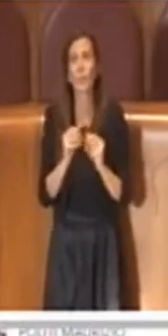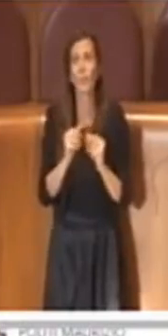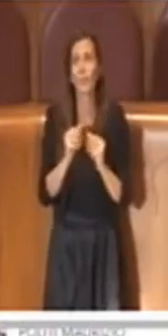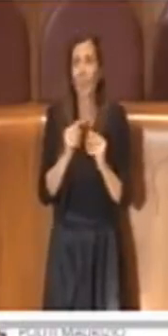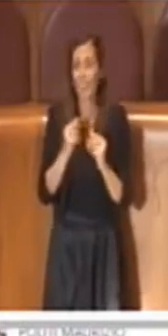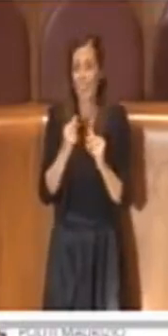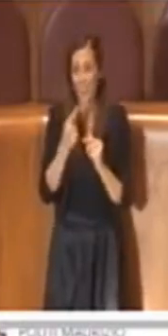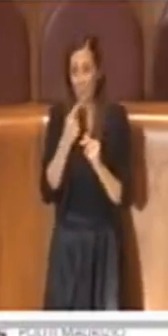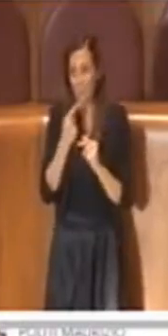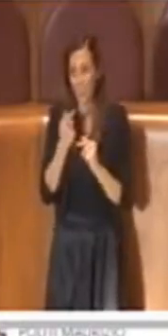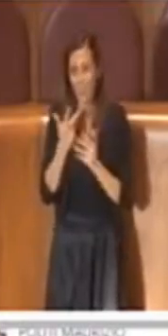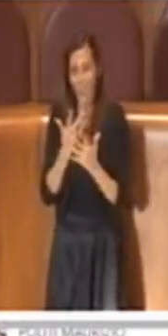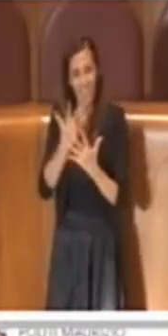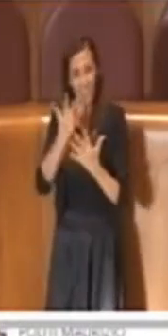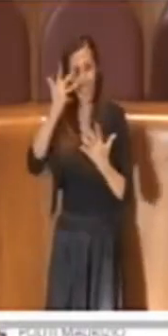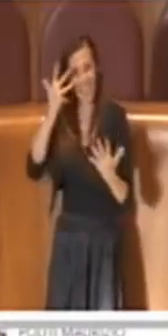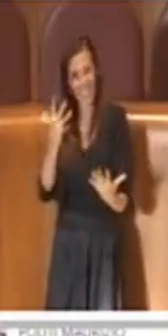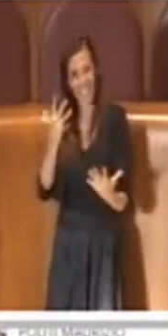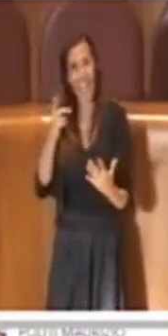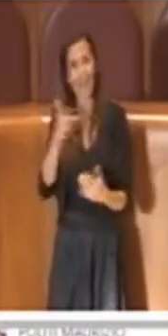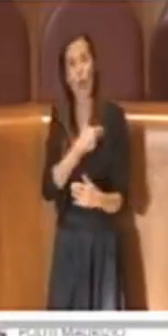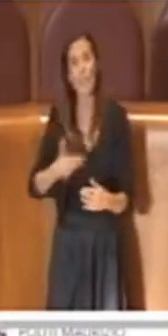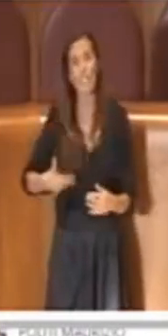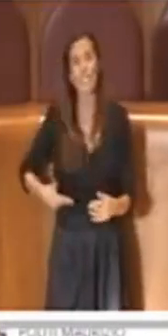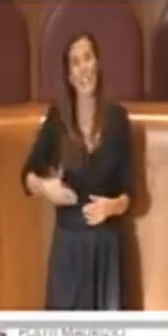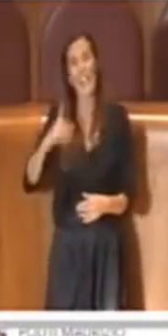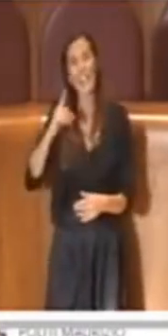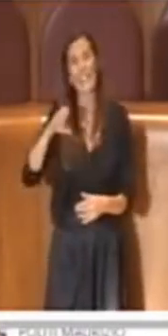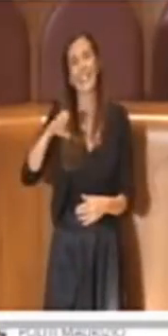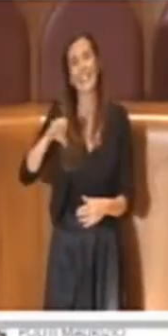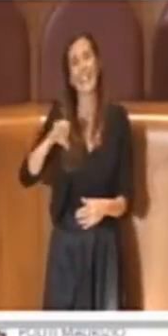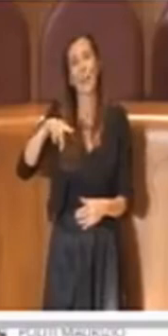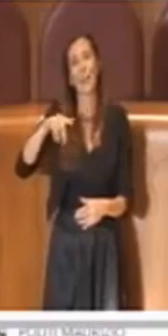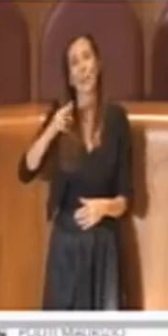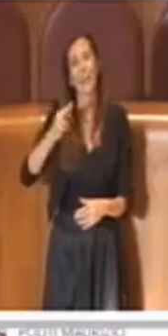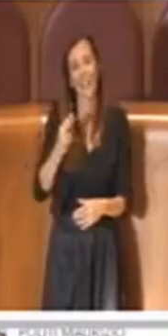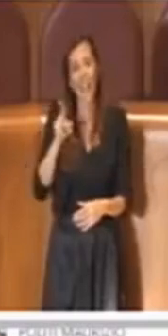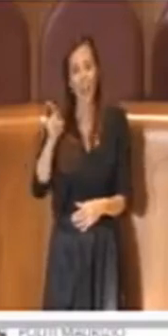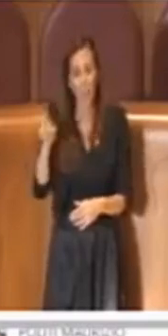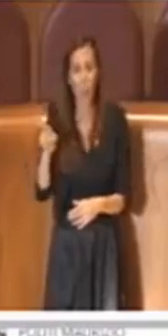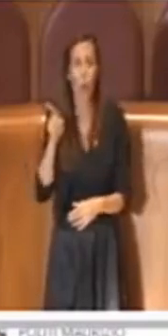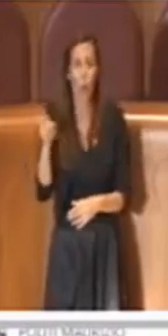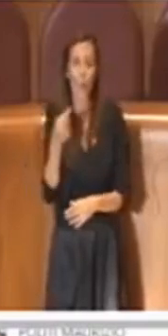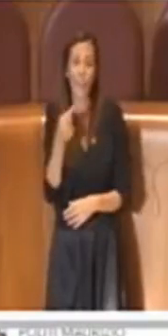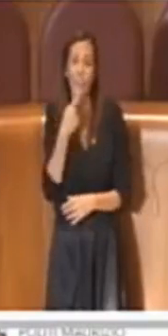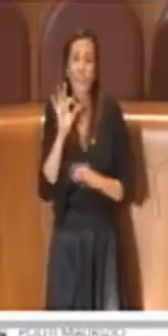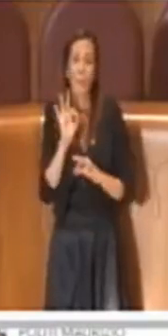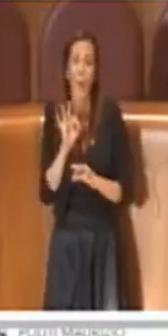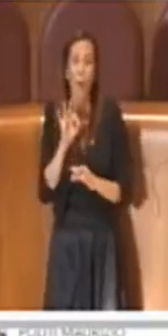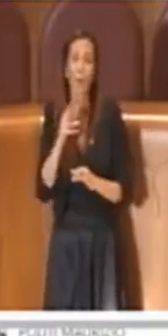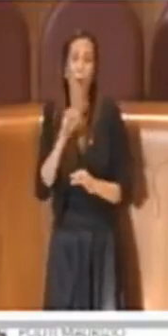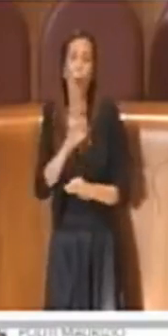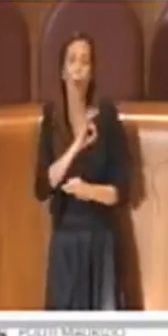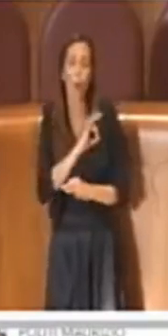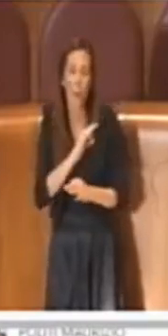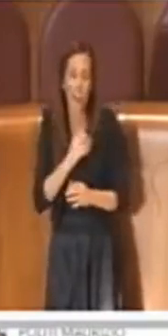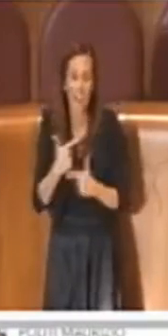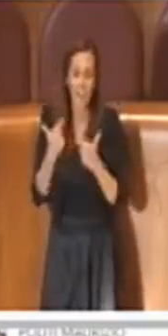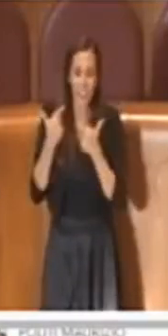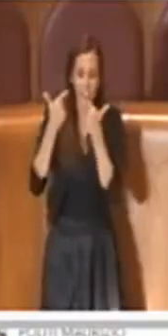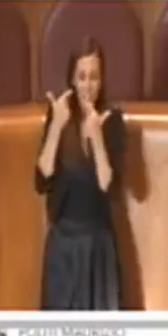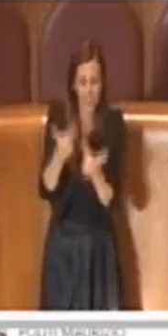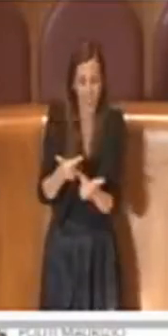sottolineava anche il consigliere De Priamo, ha una sua specificità che in questo caso